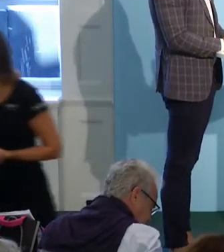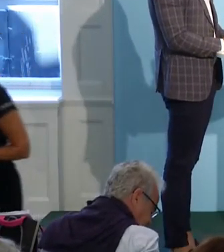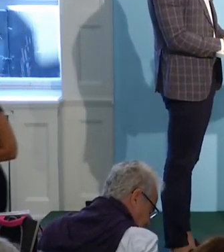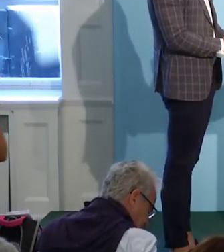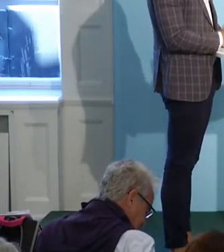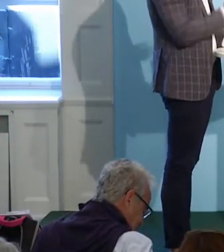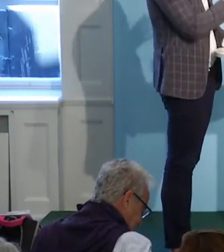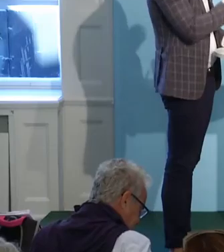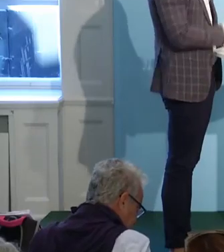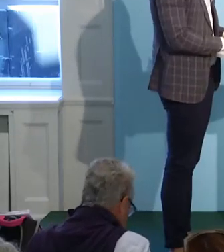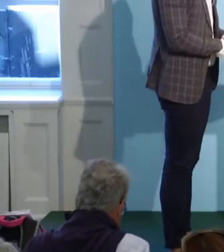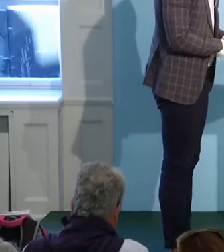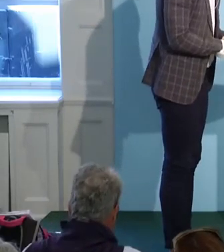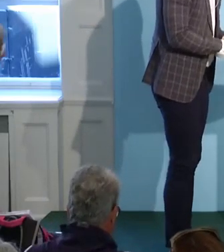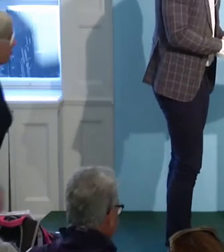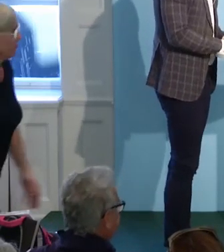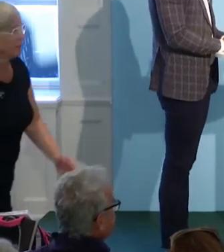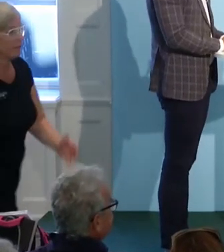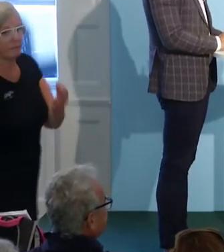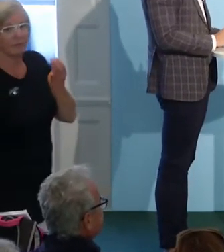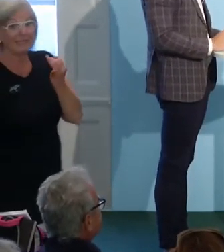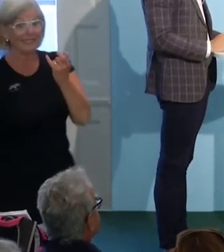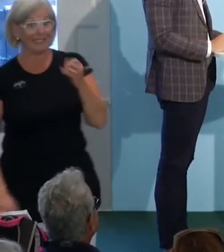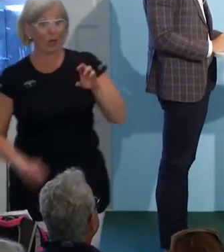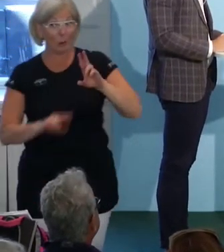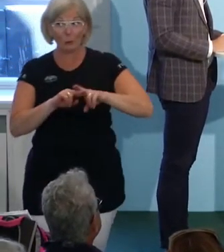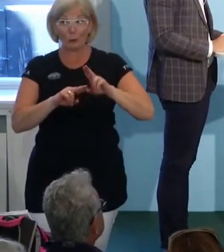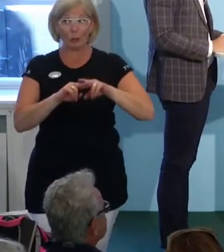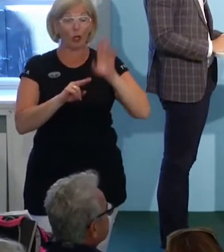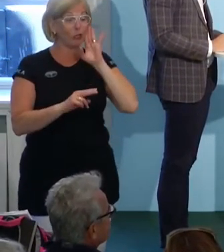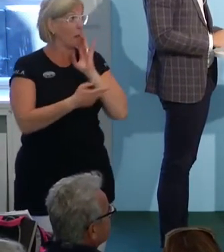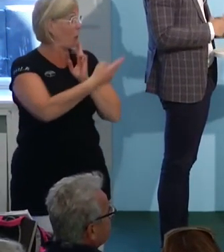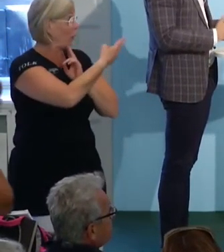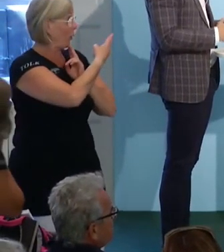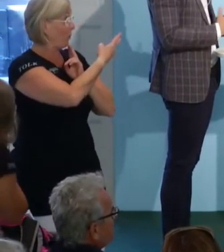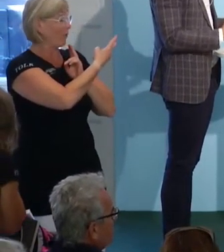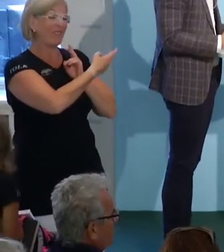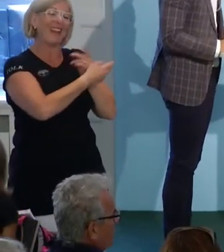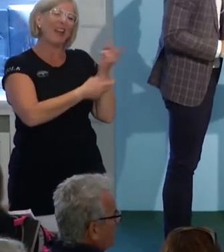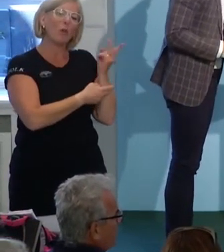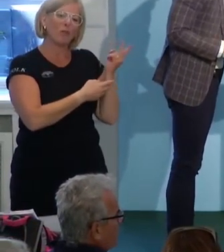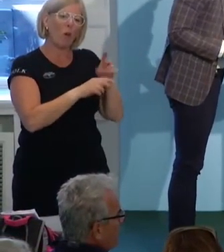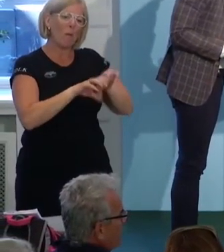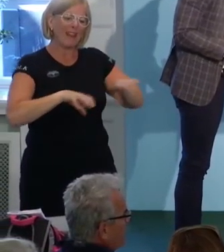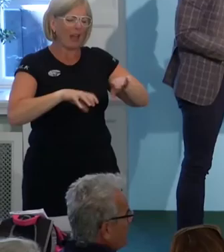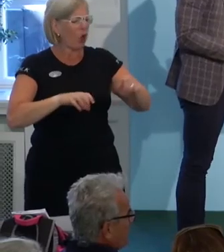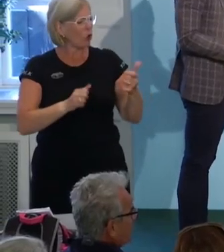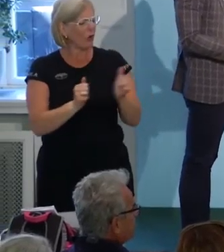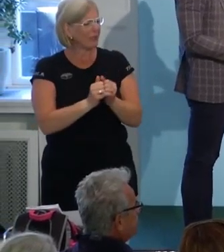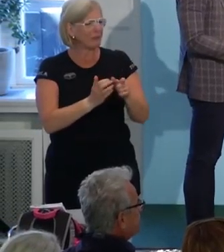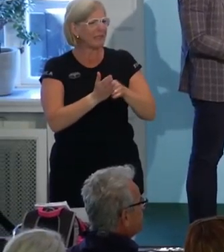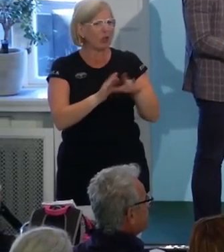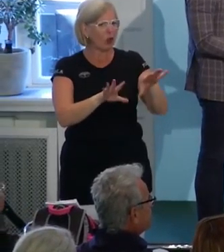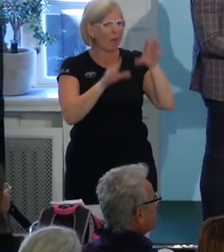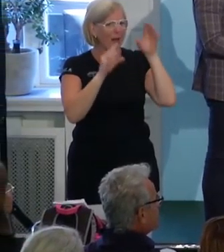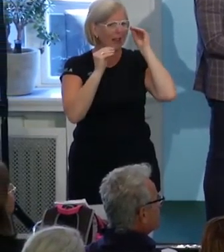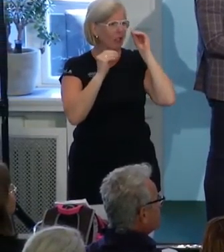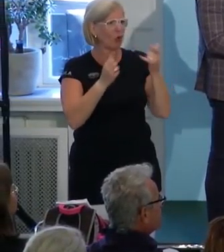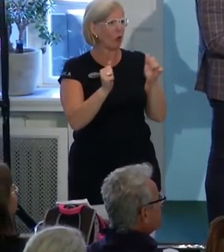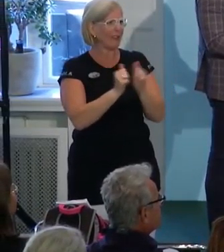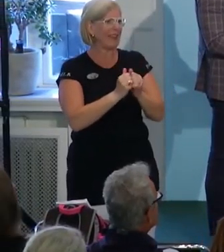Cecilia, nu har du suttit och lyssnat på de här två panelerna. Är det något speciellt du tar med dig från det här? Något som har överraskat dig framförallt? Jag